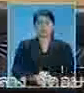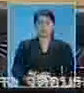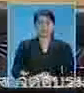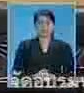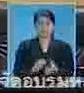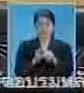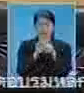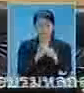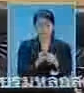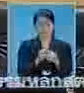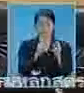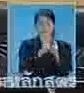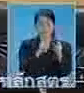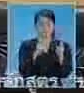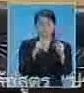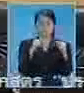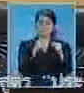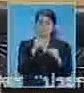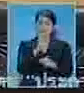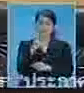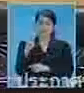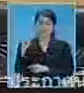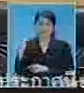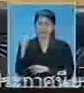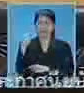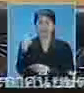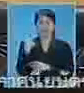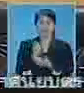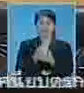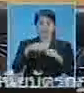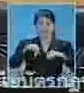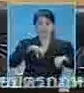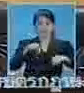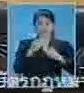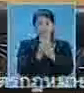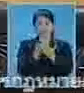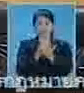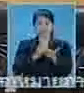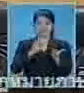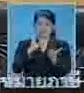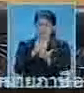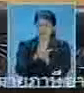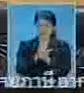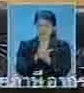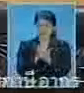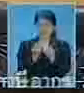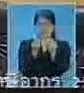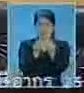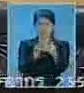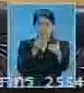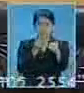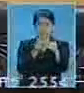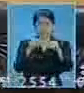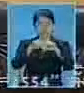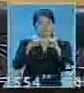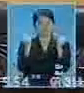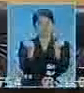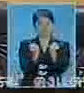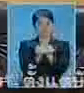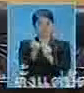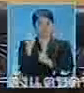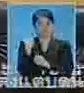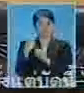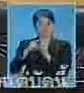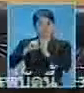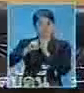เกี่ยวข้องกับกกต.ในยุคนั้นก็มีการจัดสรรเม็ดเงินงบประมาณให้กับสมาคมที่มีเล